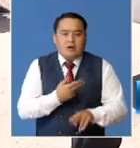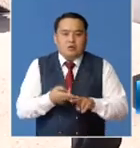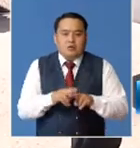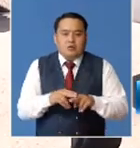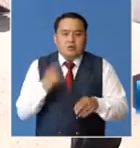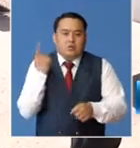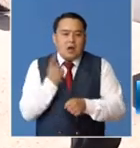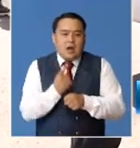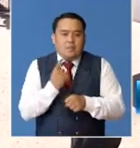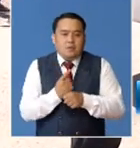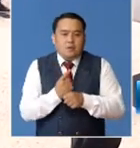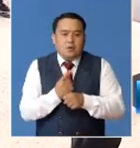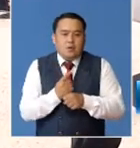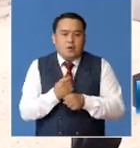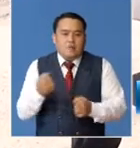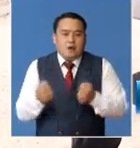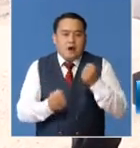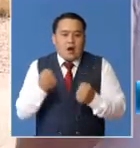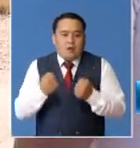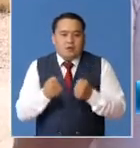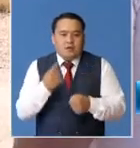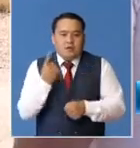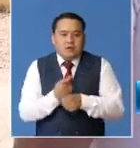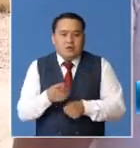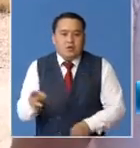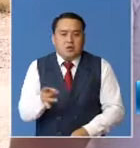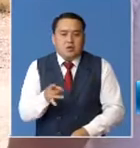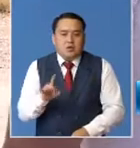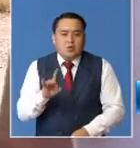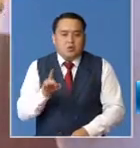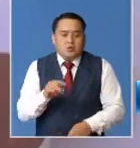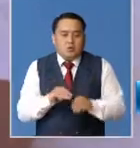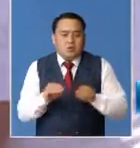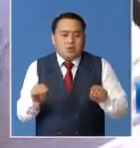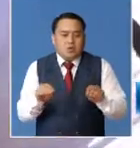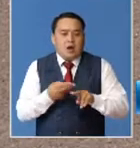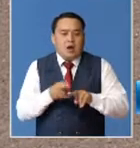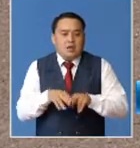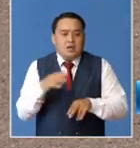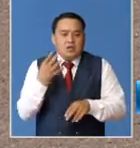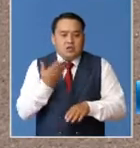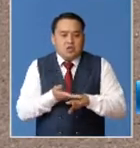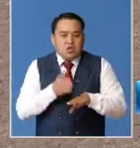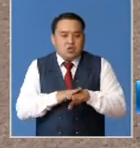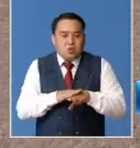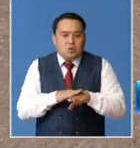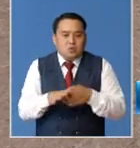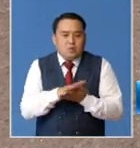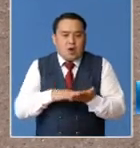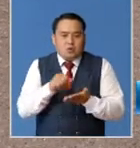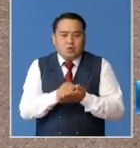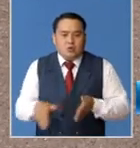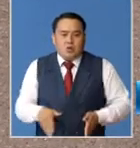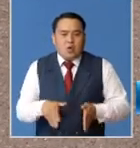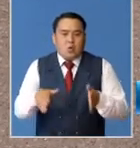автомобилям запрещается ездить по автодорогам республиканского и областного значения, так как именно тяжеловесы повреждают